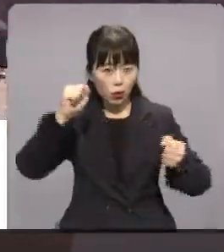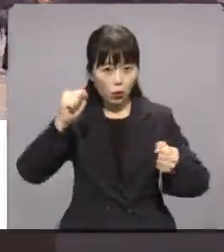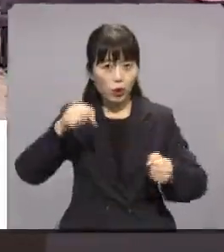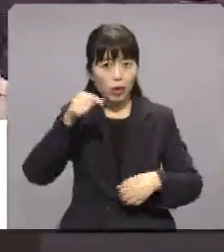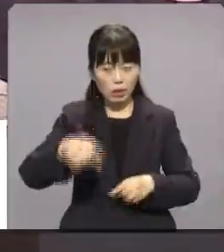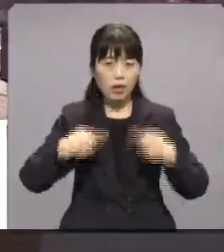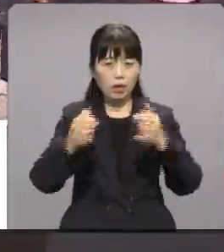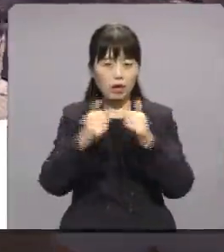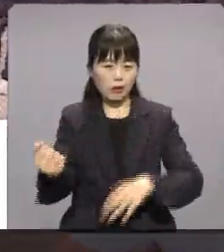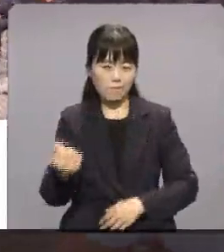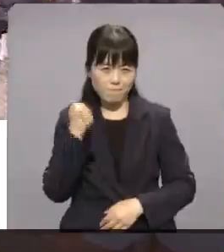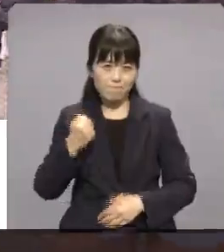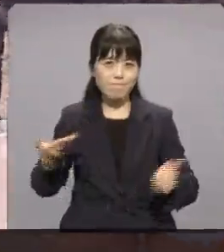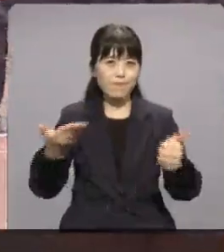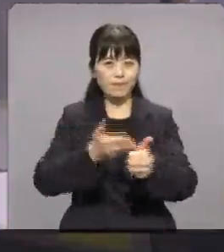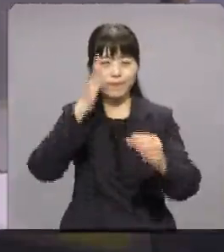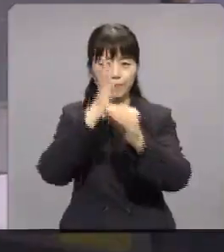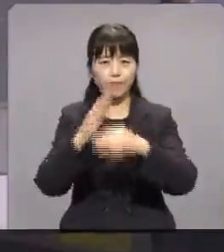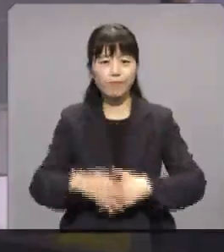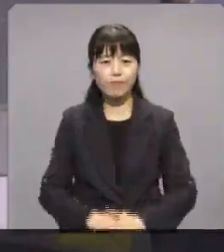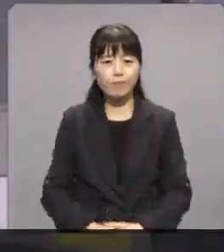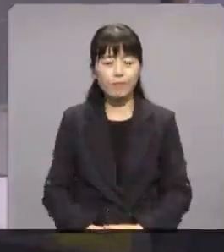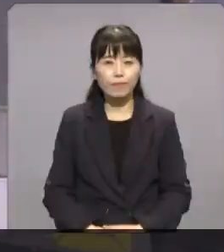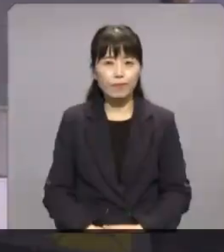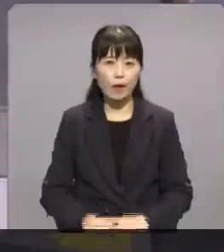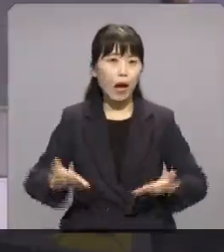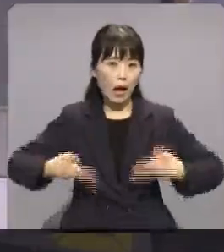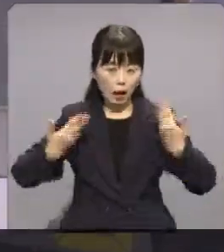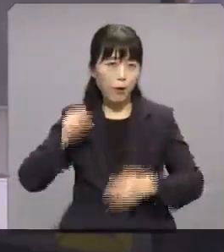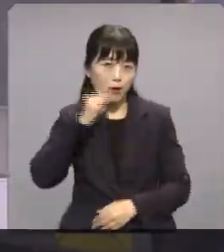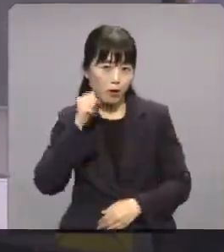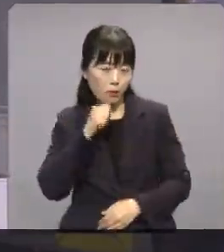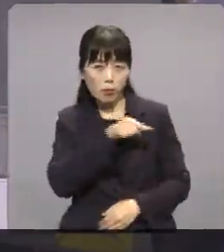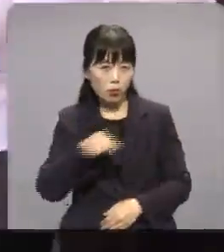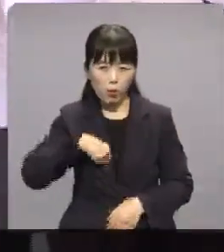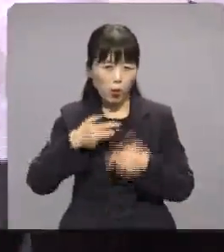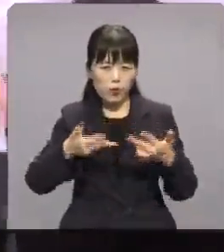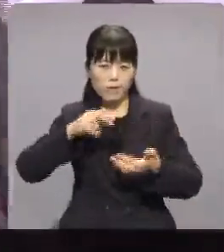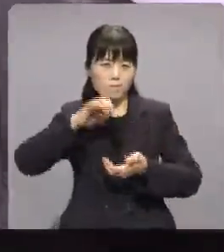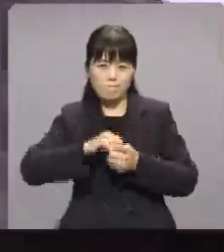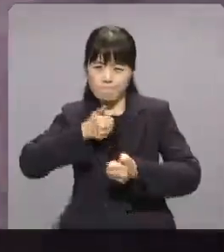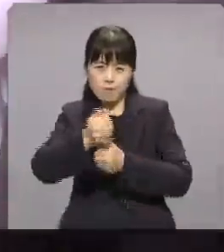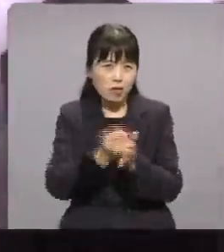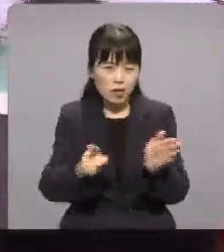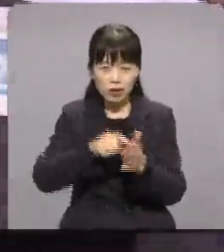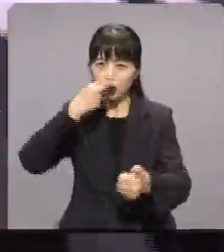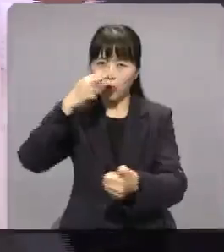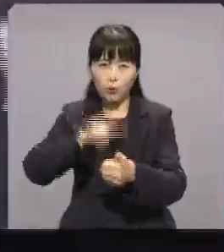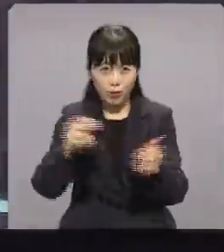참가자들에게 에너지를 잔뜩 불어넣어 주었는데요. 가벼운 취미에서부터 자신의 한계를 극복하기 위한